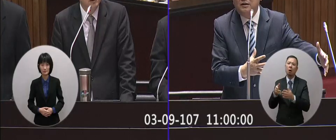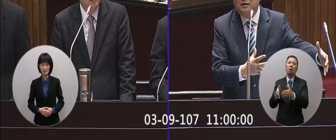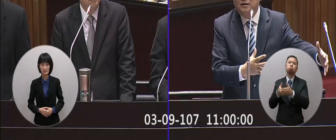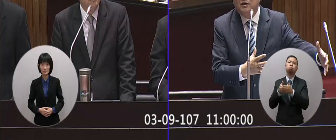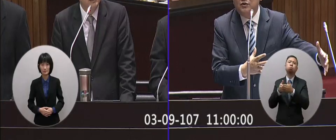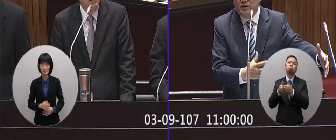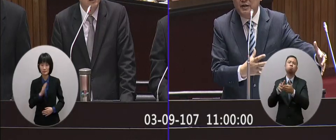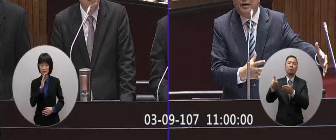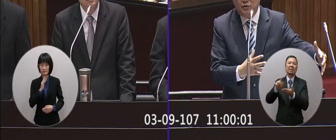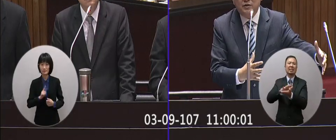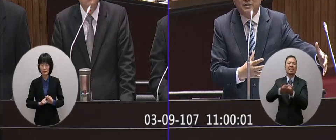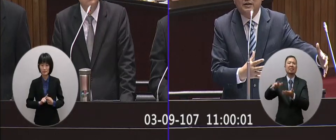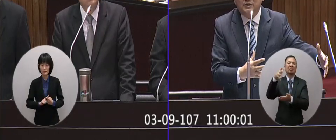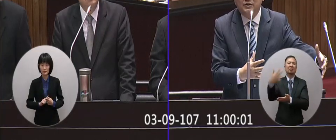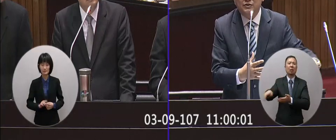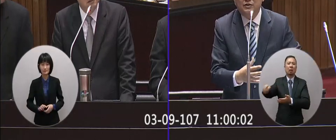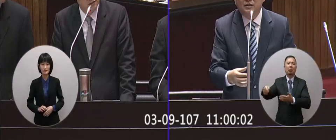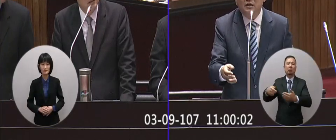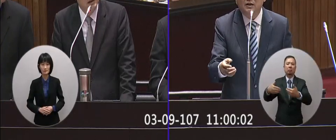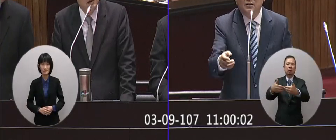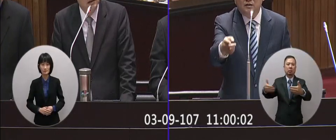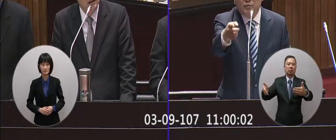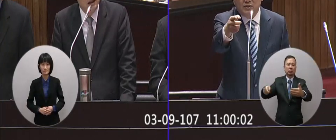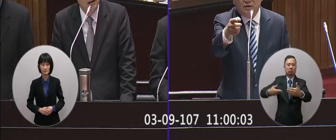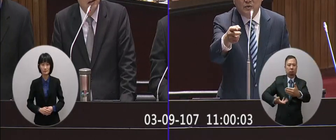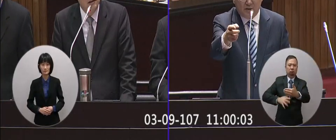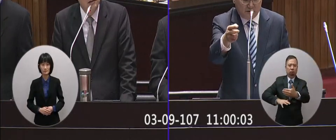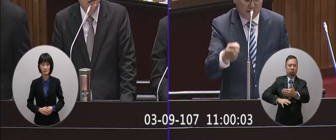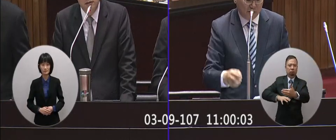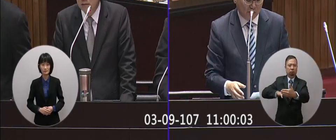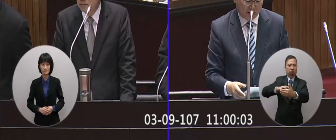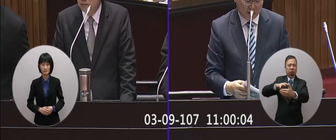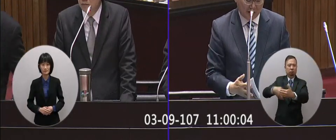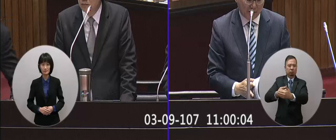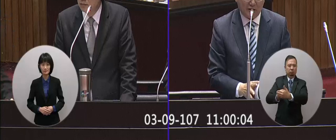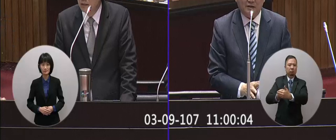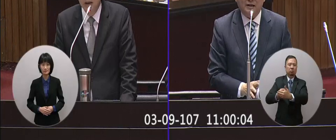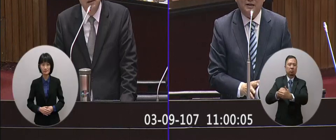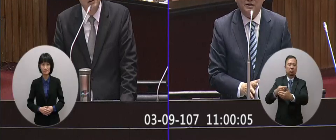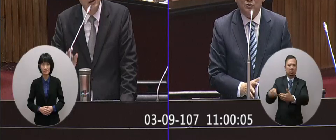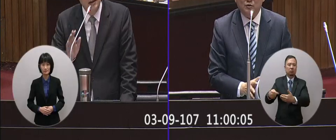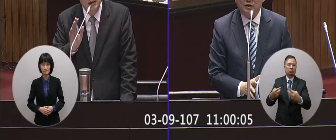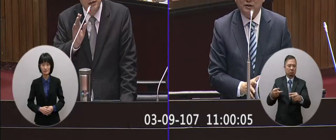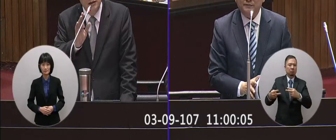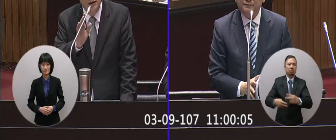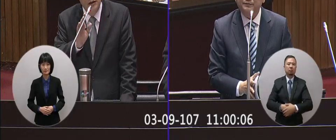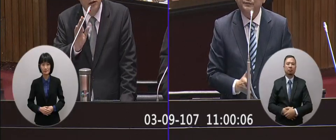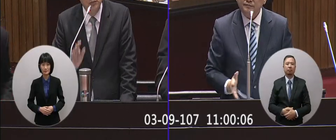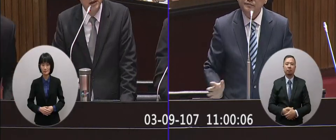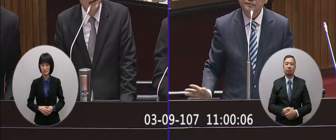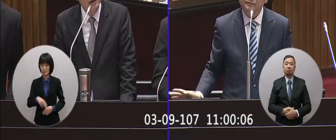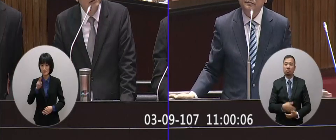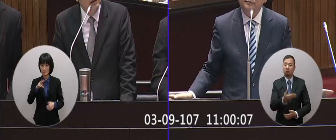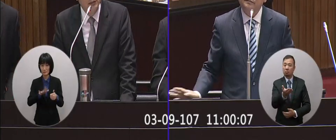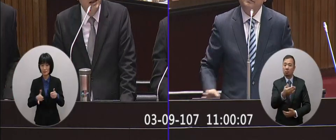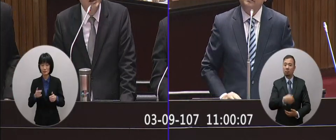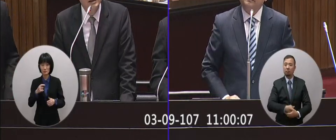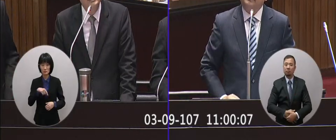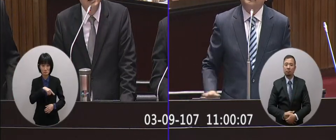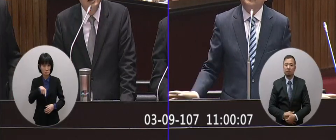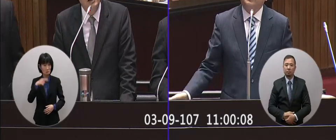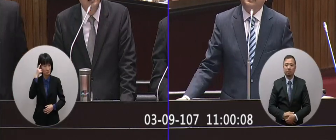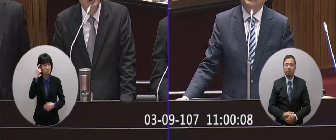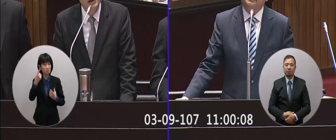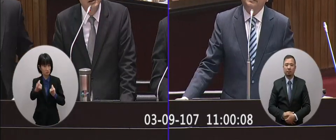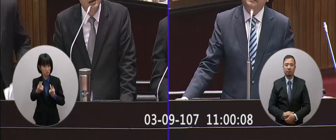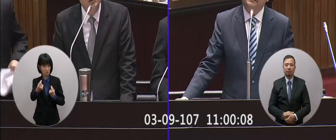的，就可以来处理这样的一件事情了。部长，那个沈部长要不要来帮来协助回答？ 刘委员，我们的想法、我们的理